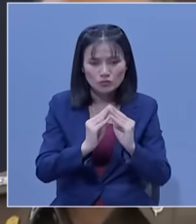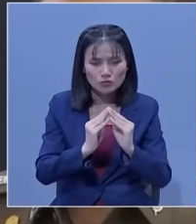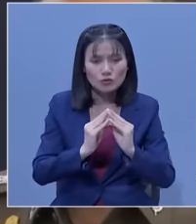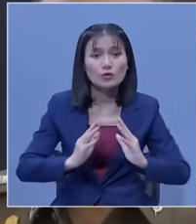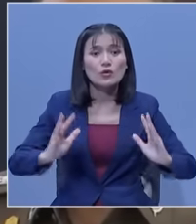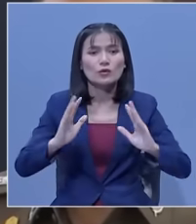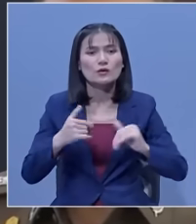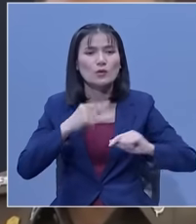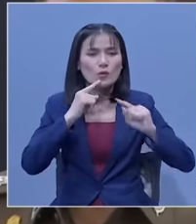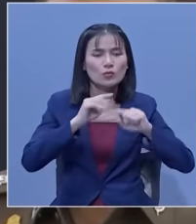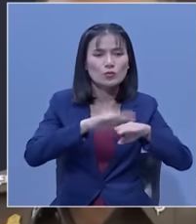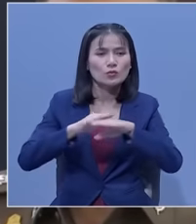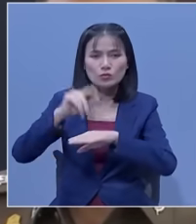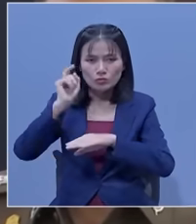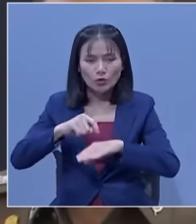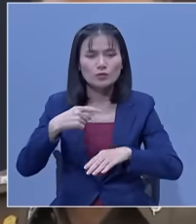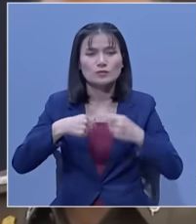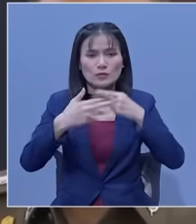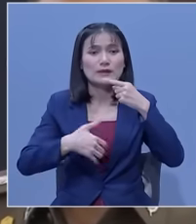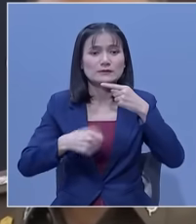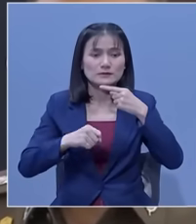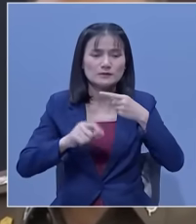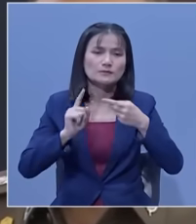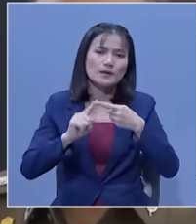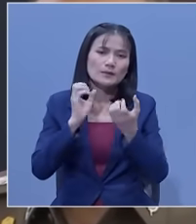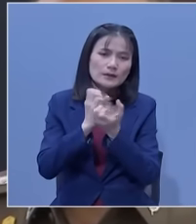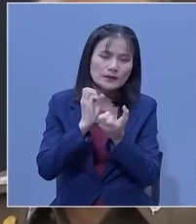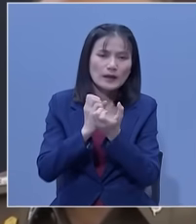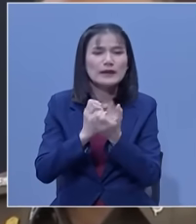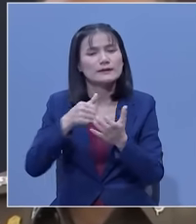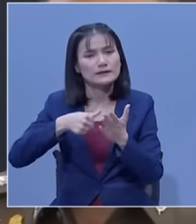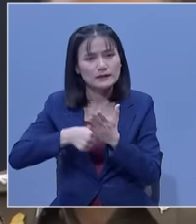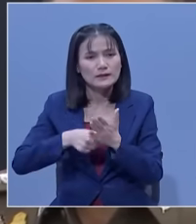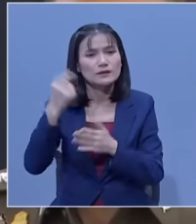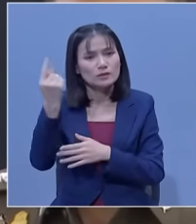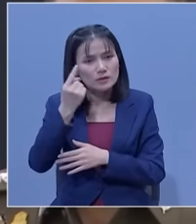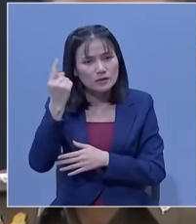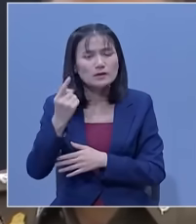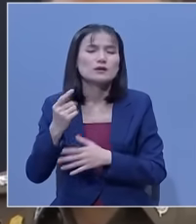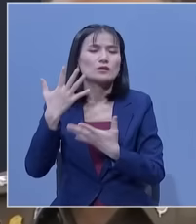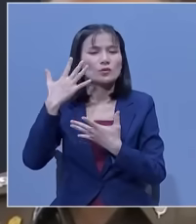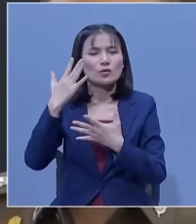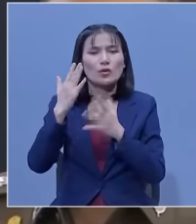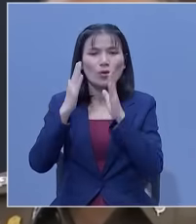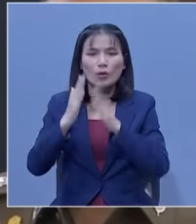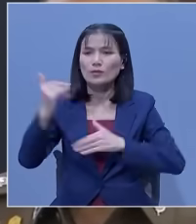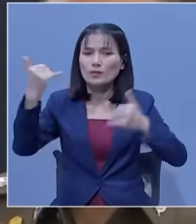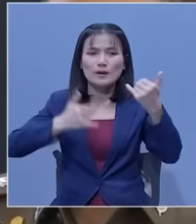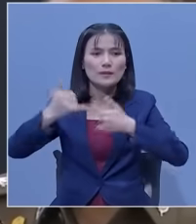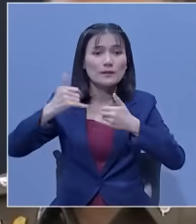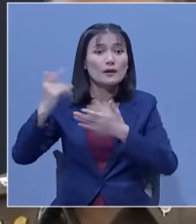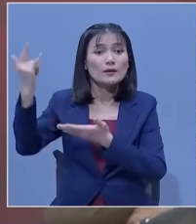เรื่องของการปราบรามพนันออนไลน์ยาเสพติดหนี้นอกระบบการท่องเที่ยวแล้วก็ตรวจคนเข้าเมืองอื